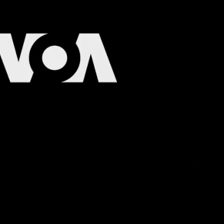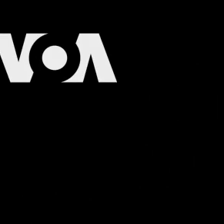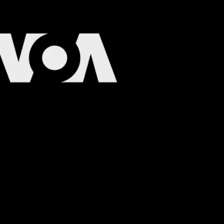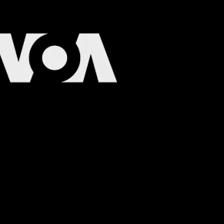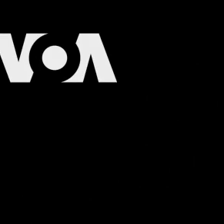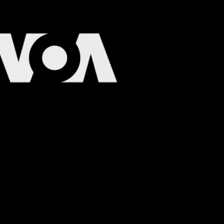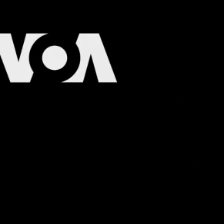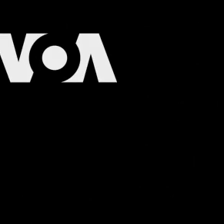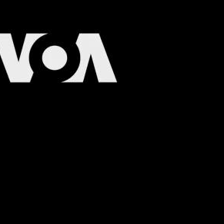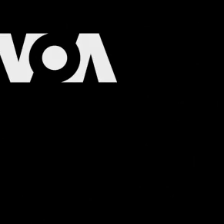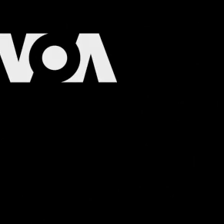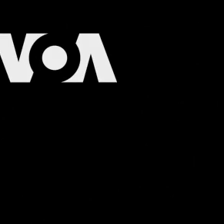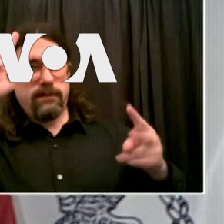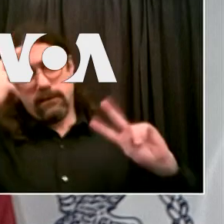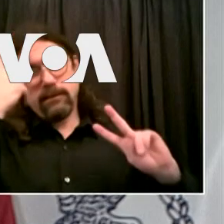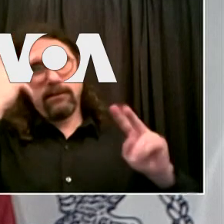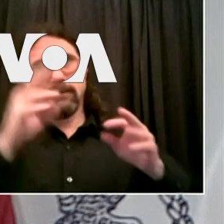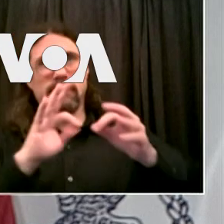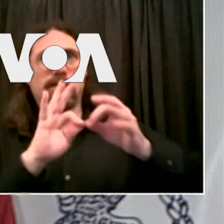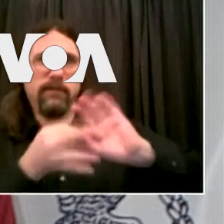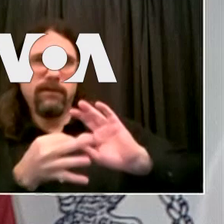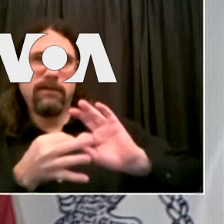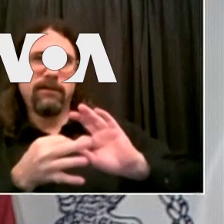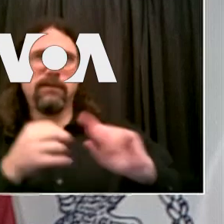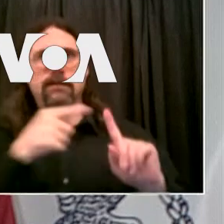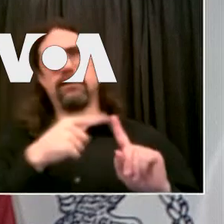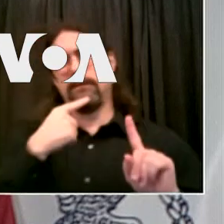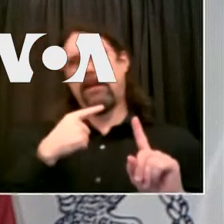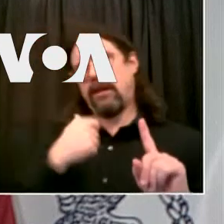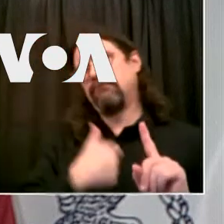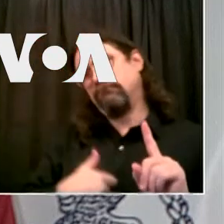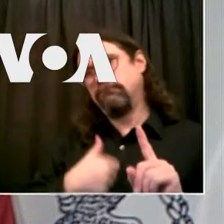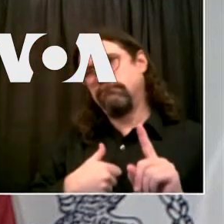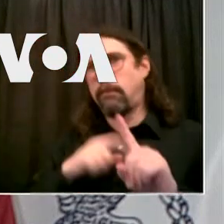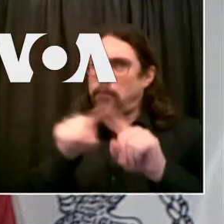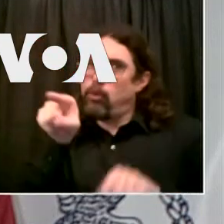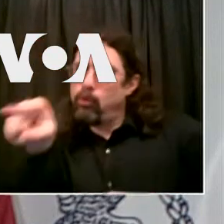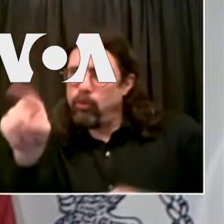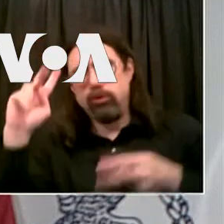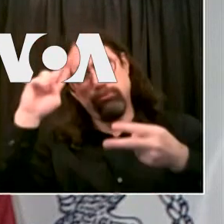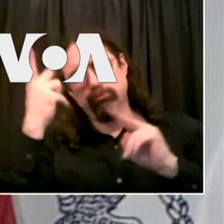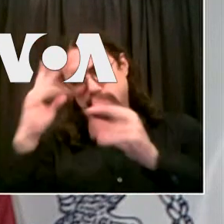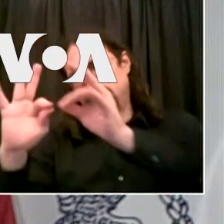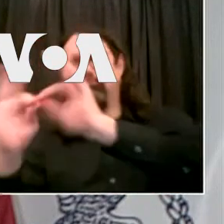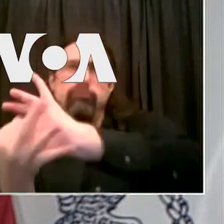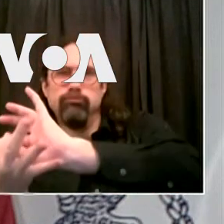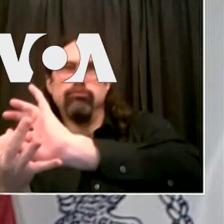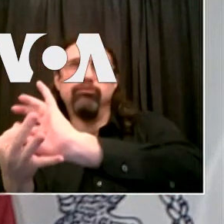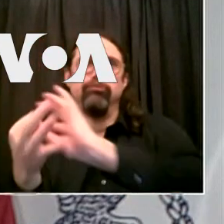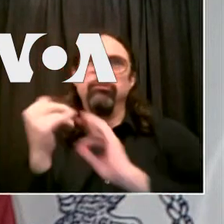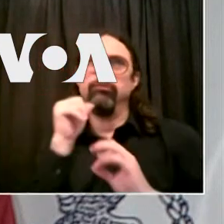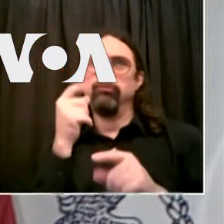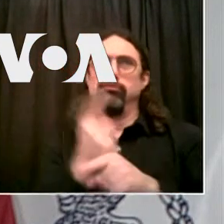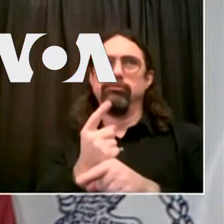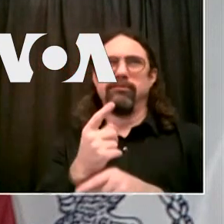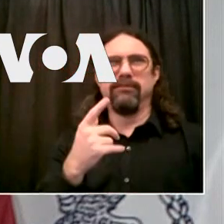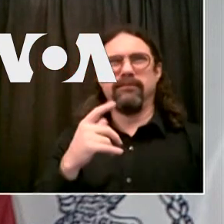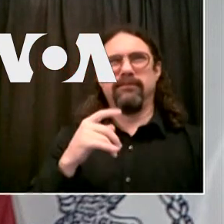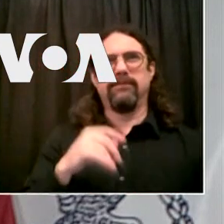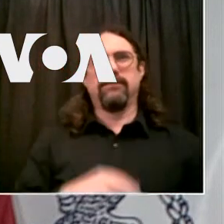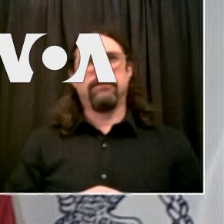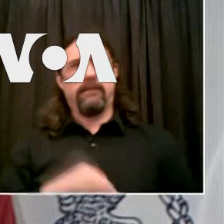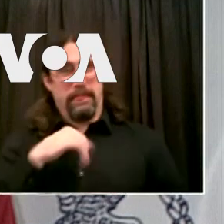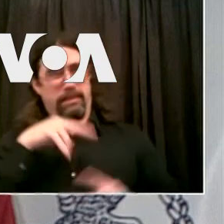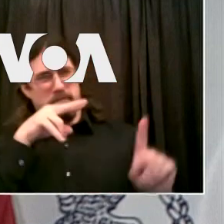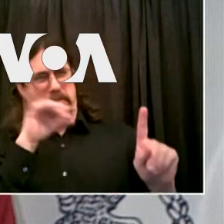对任何人作出不当举动。纽约市长白思豪呼吁对有关库莫州长的指控进行独立调查。白思豪表示，